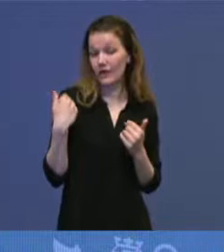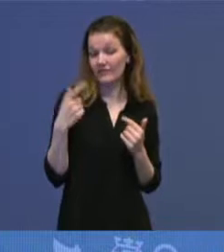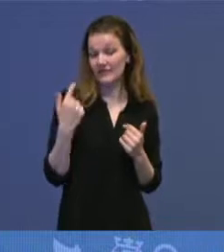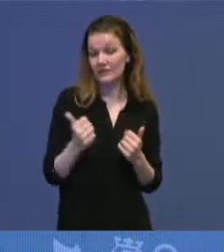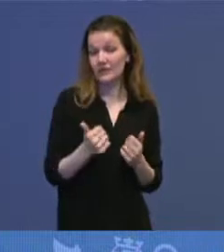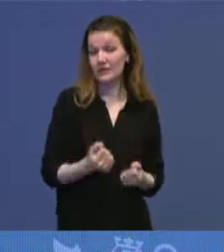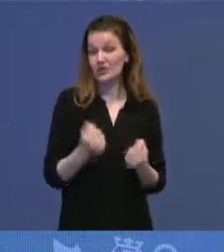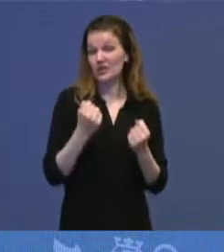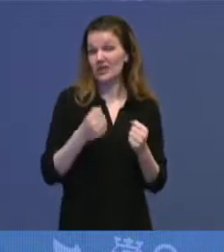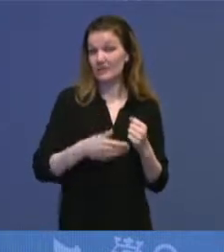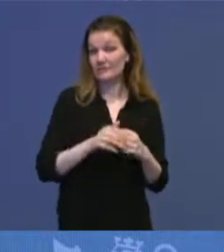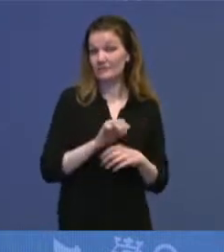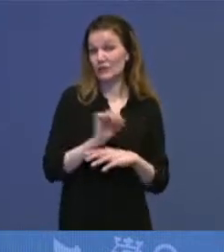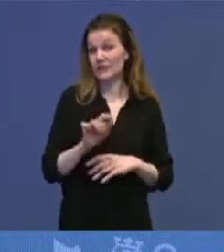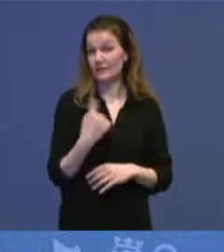vårt?